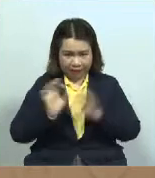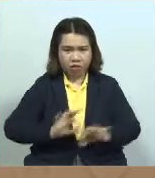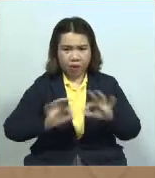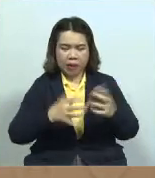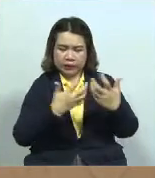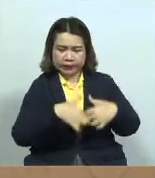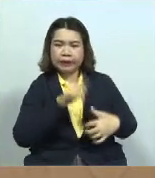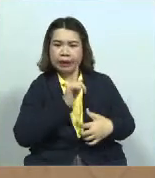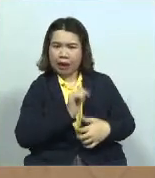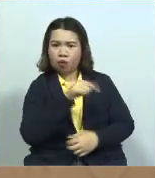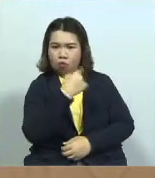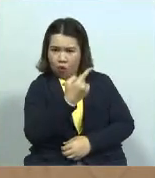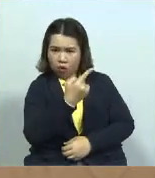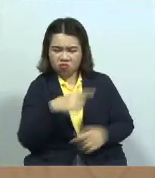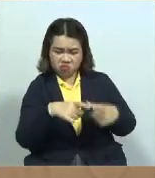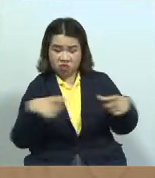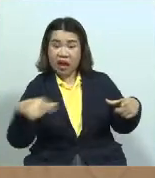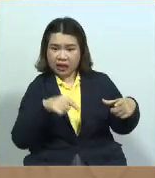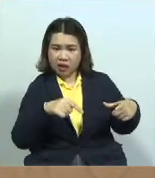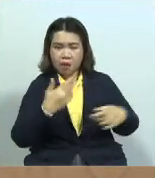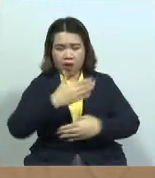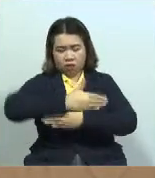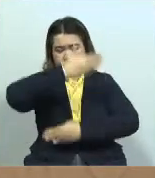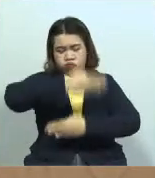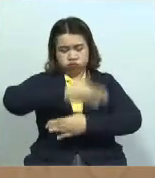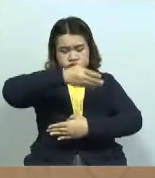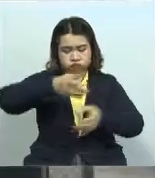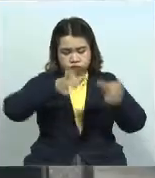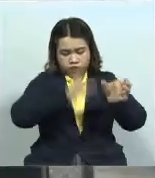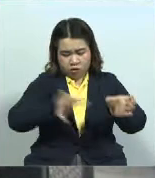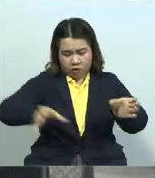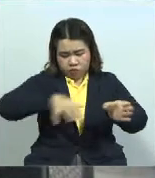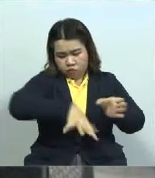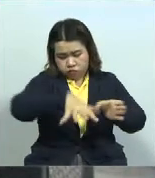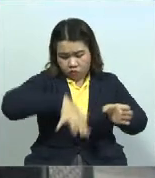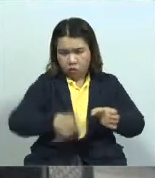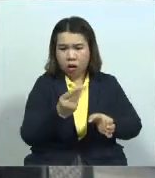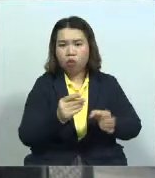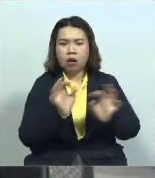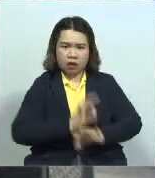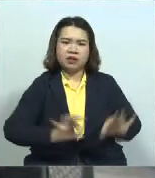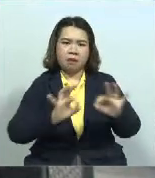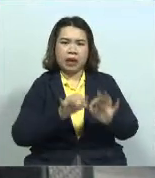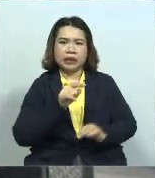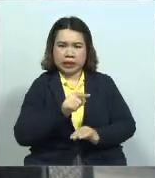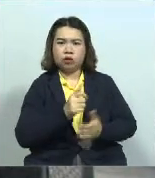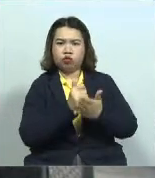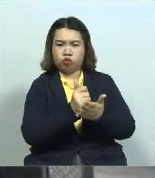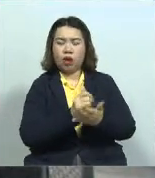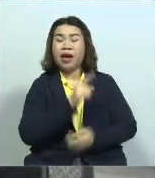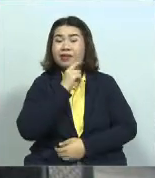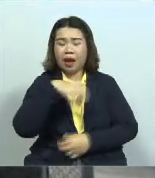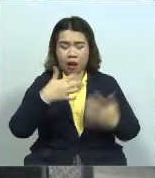นะสถานีหลักและสถานีใหญ่ๆหรืออุโมงค์ระบายน้ำเราที่เรามีอยู่เนี่ยเพราะพวกนี้เป็นหัวใจสำคัญนะครับเวลา